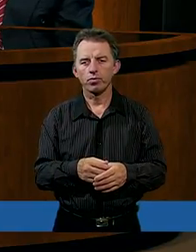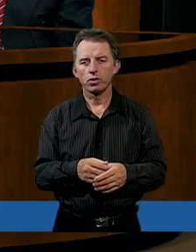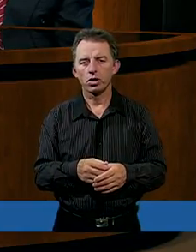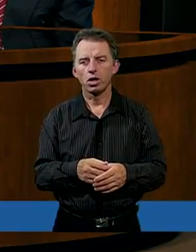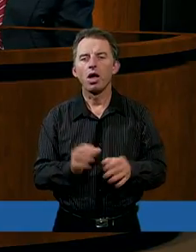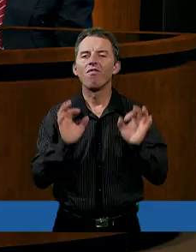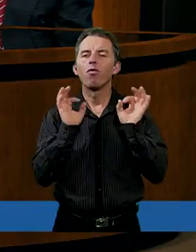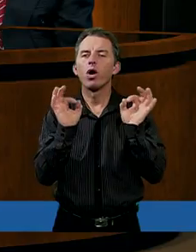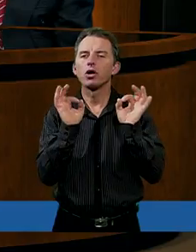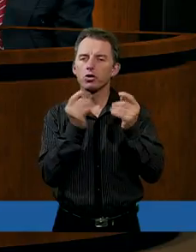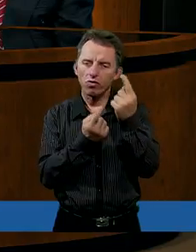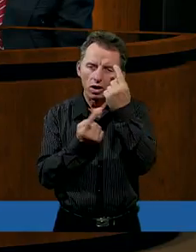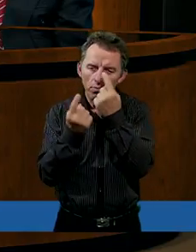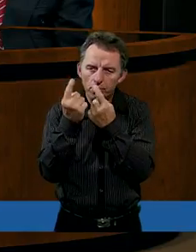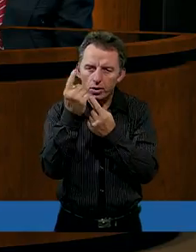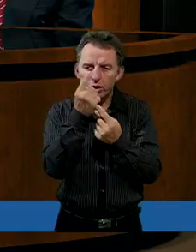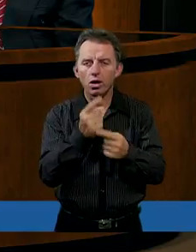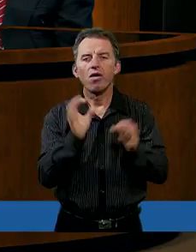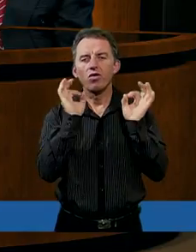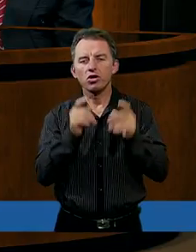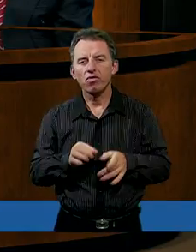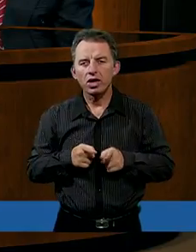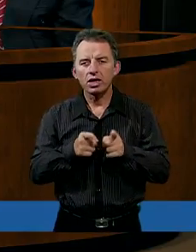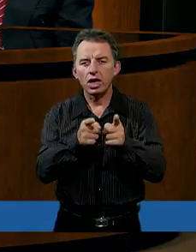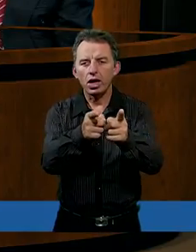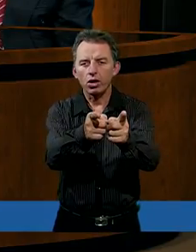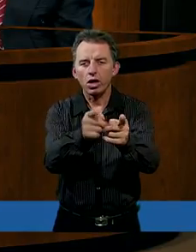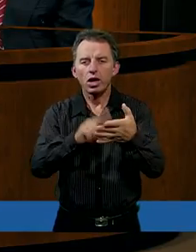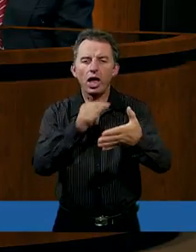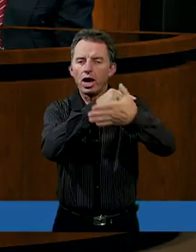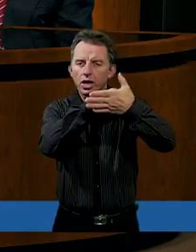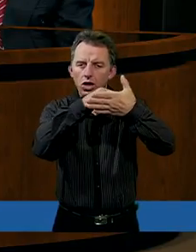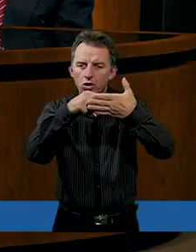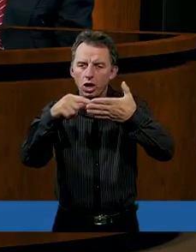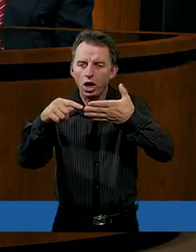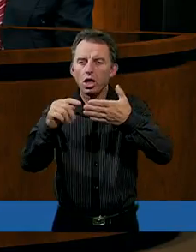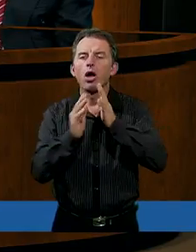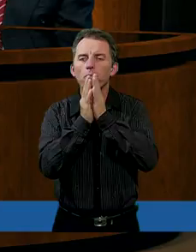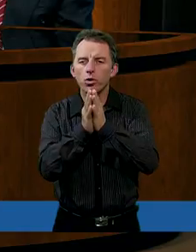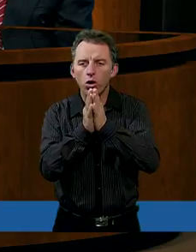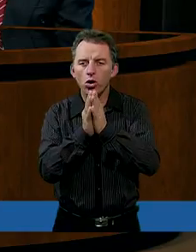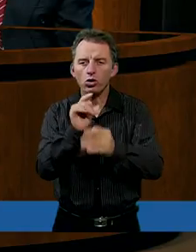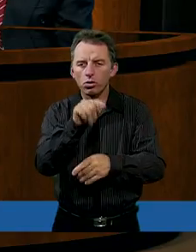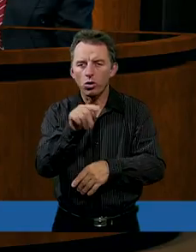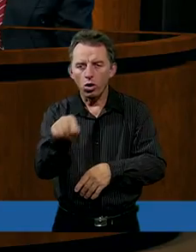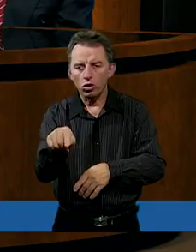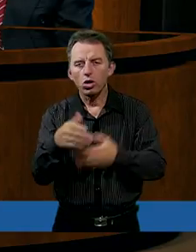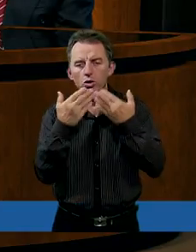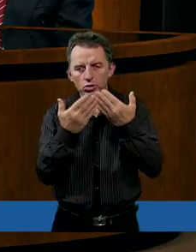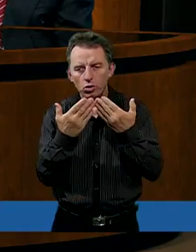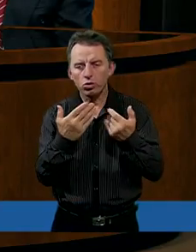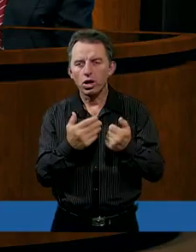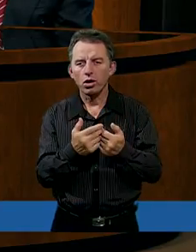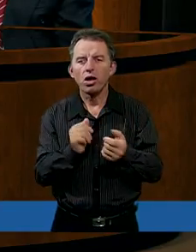te właściwe myśli i ten właściwy kierunek nakreślali. Prosimy o to i